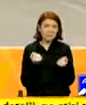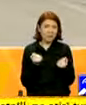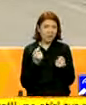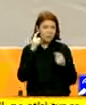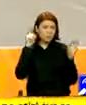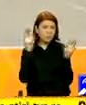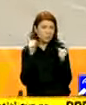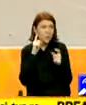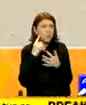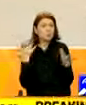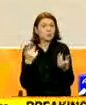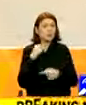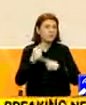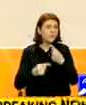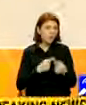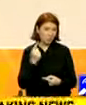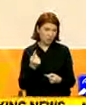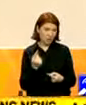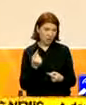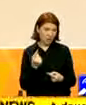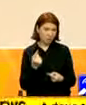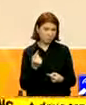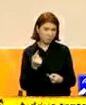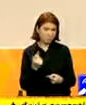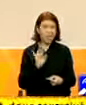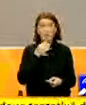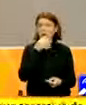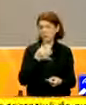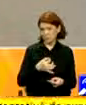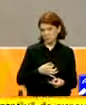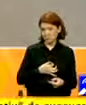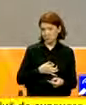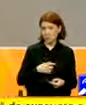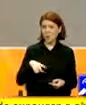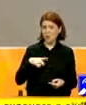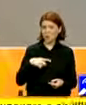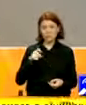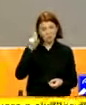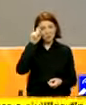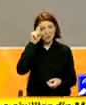nu știu ce va urma. De asemenea, ne-au spus că sunt